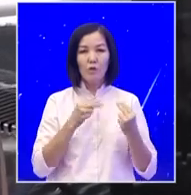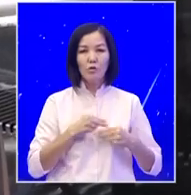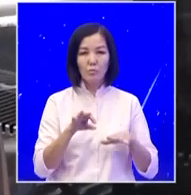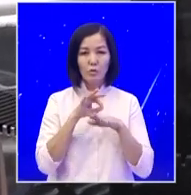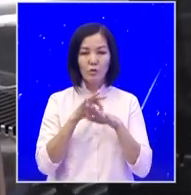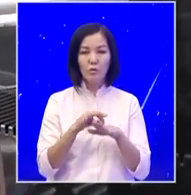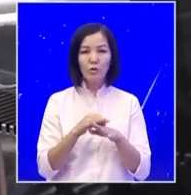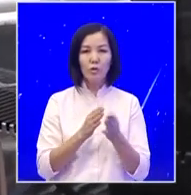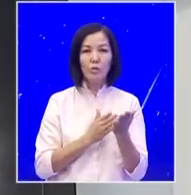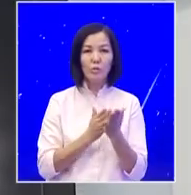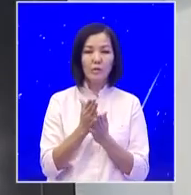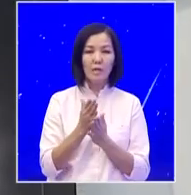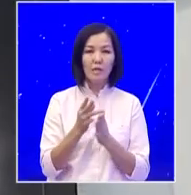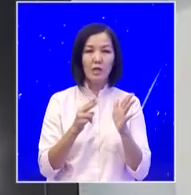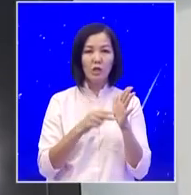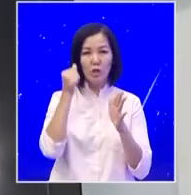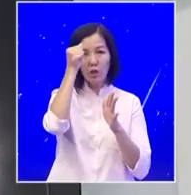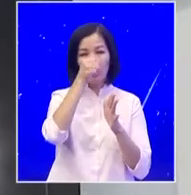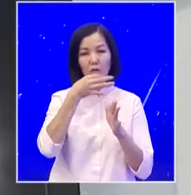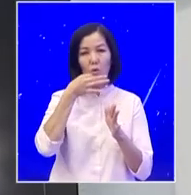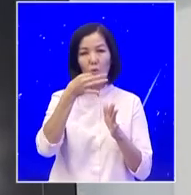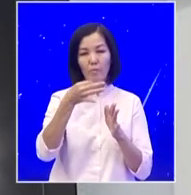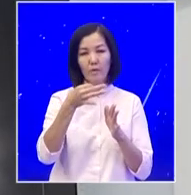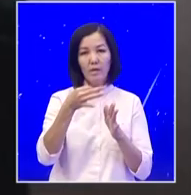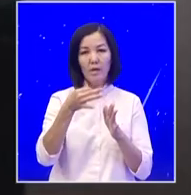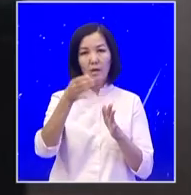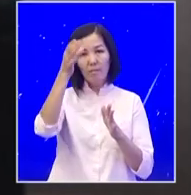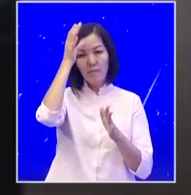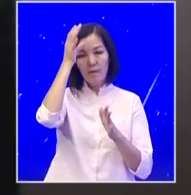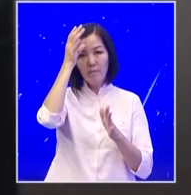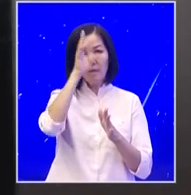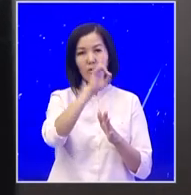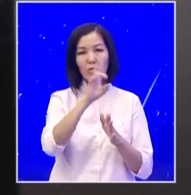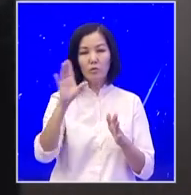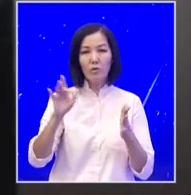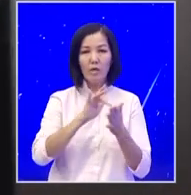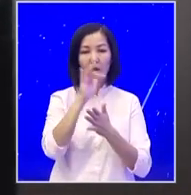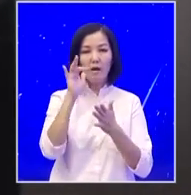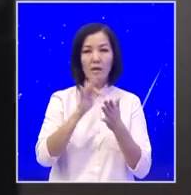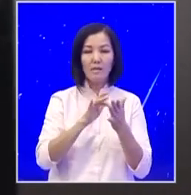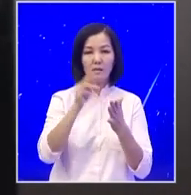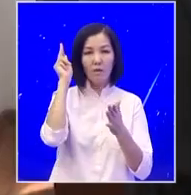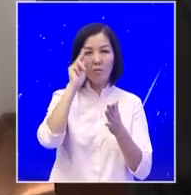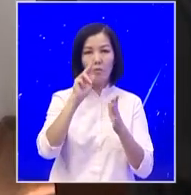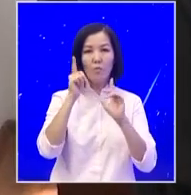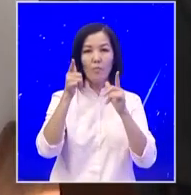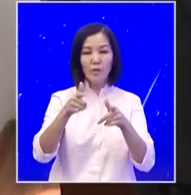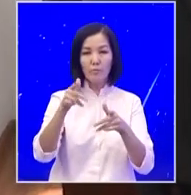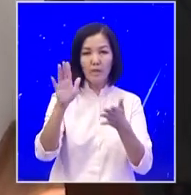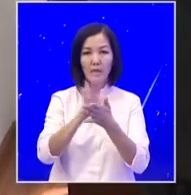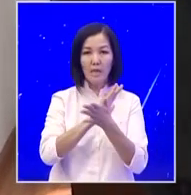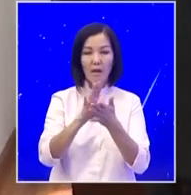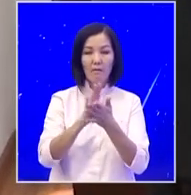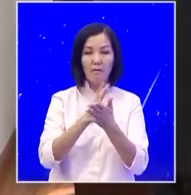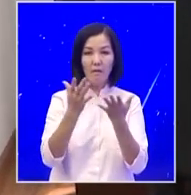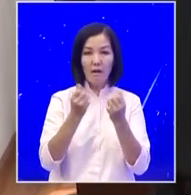салада жүргеніне 7 жылдан асыпты. Тәжірибелі маман кәсіби білімін Нұрсұлтандағы мемлекеттік басқару академиясында шыңдау арманы еді. Биыл